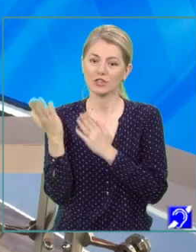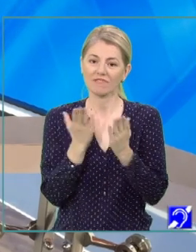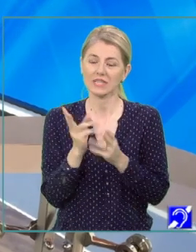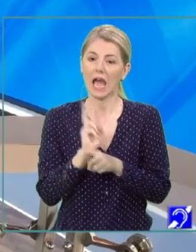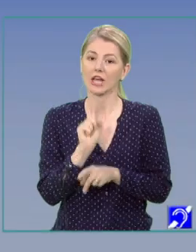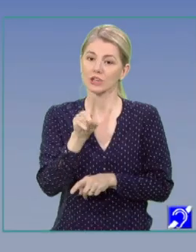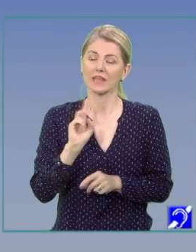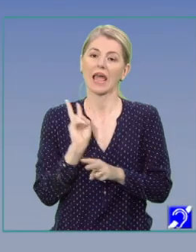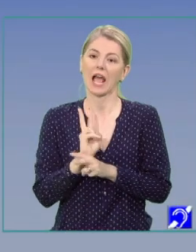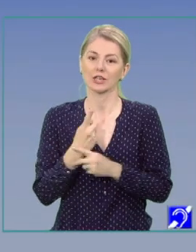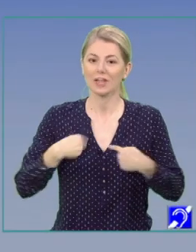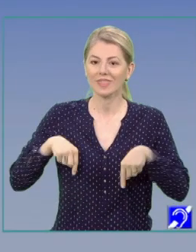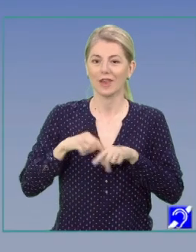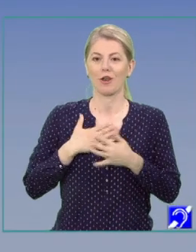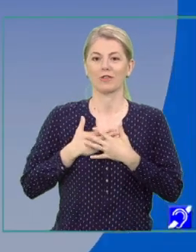grijă de noi.